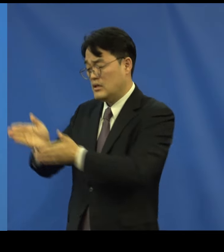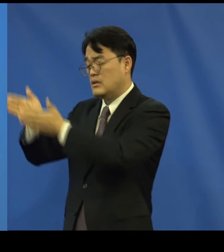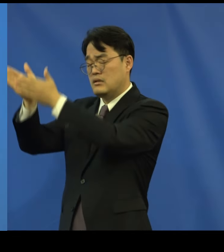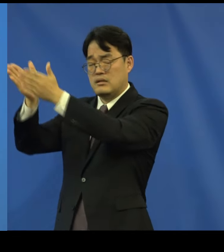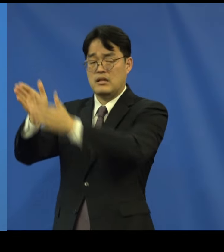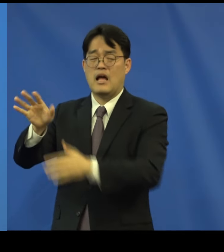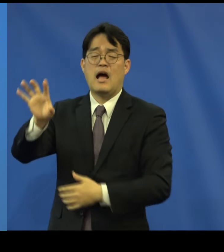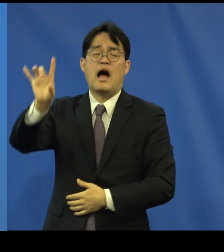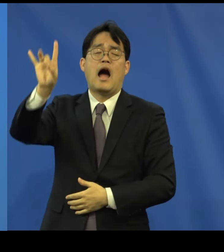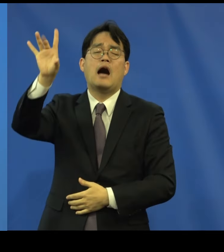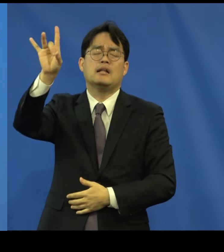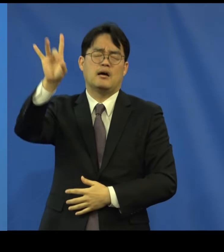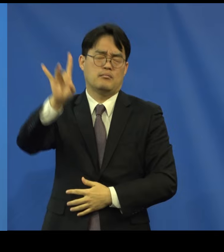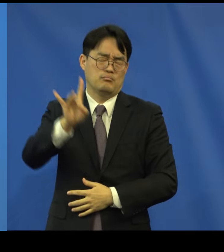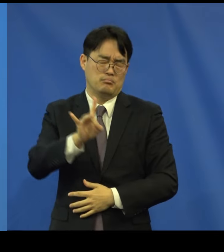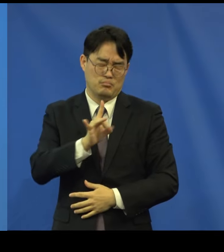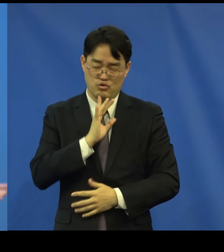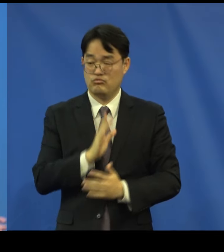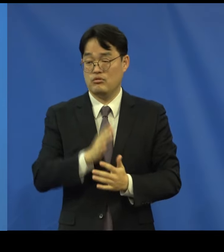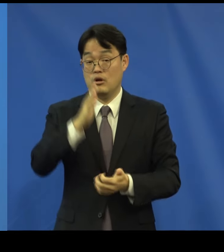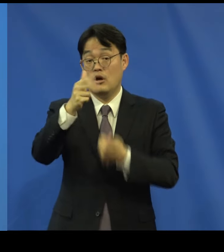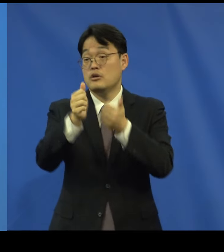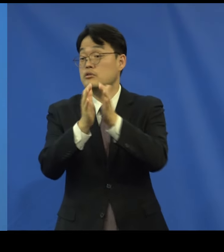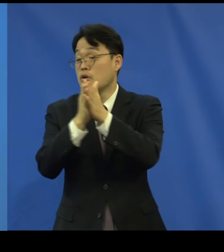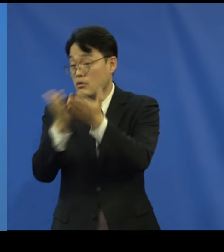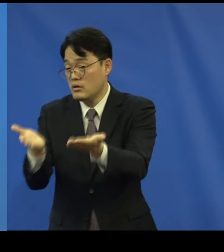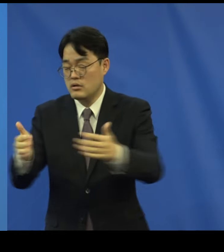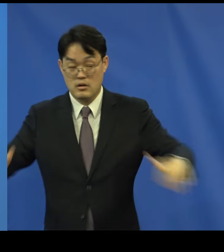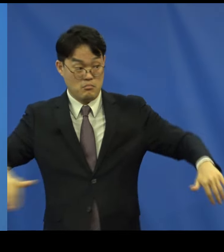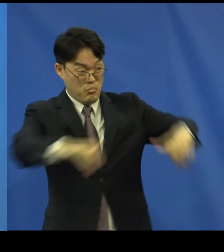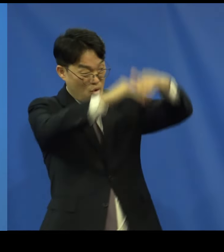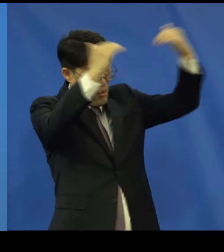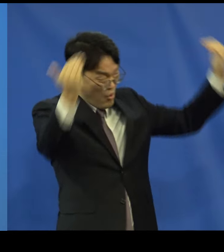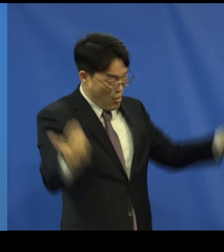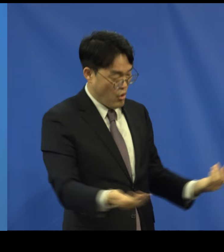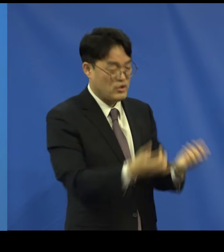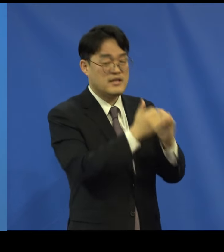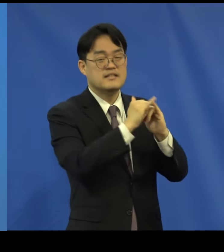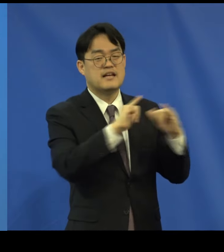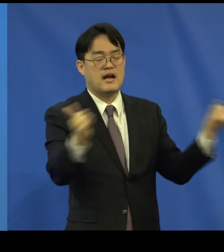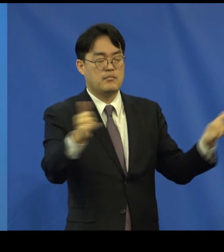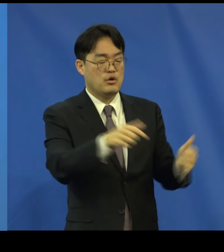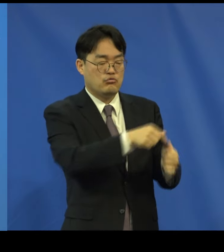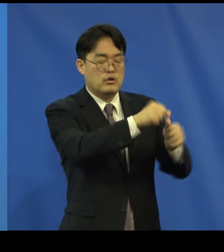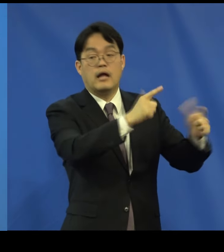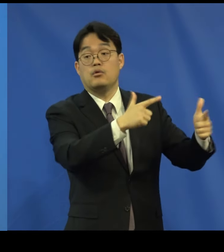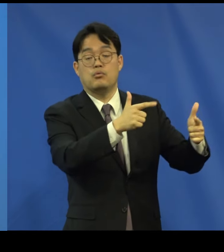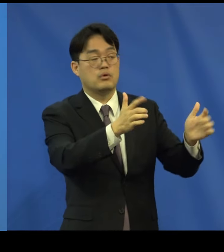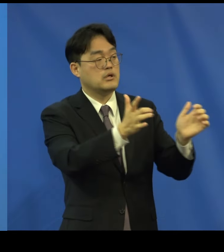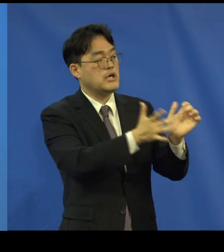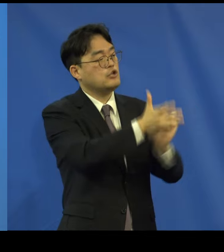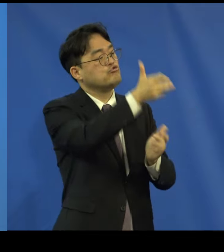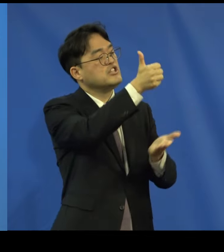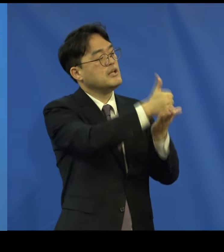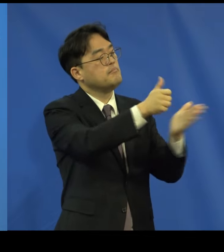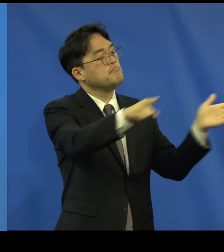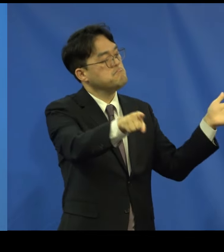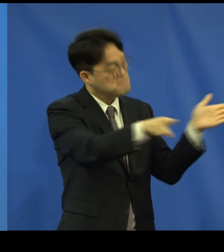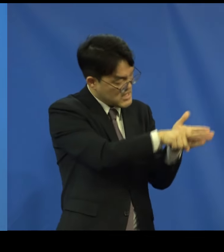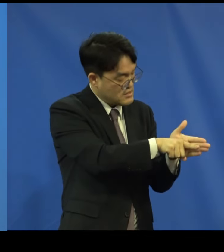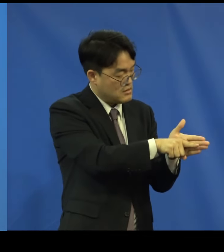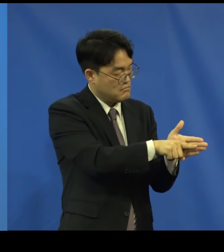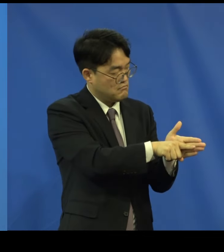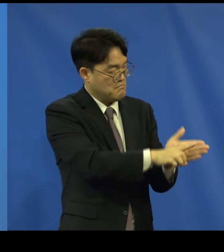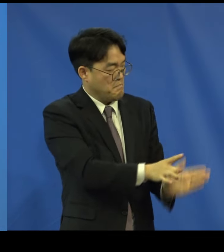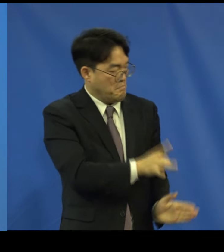배타적일 수밖에 없어요. 성경은 모든 사람이 구원을 얻을 수 있다고 말하지 않습니다. 예수를 통해서만 구원을